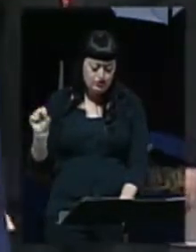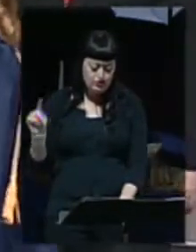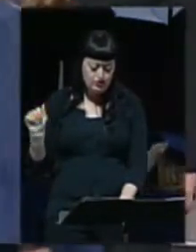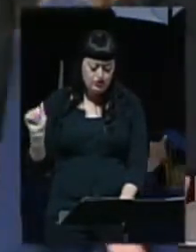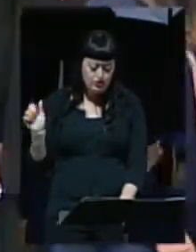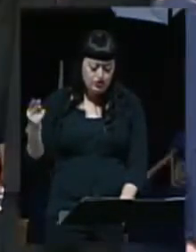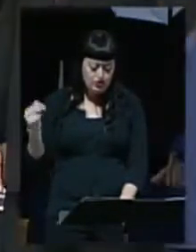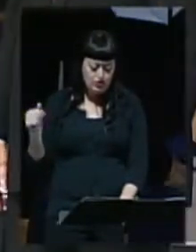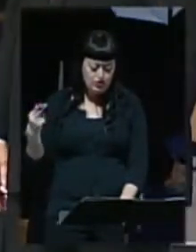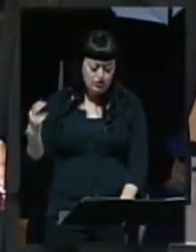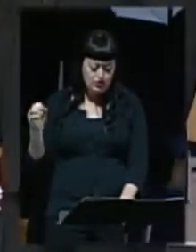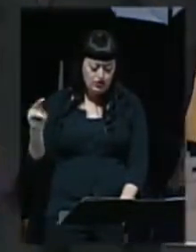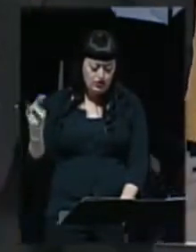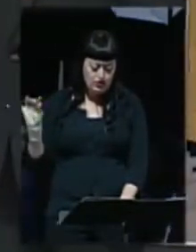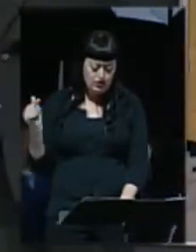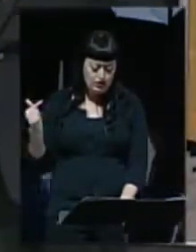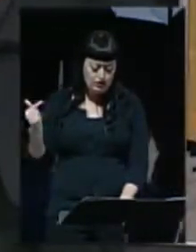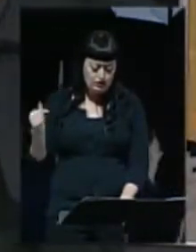Stacia Henning.